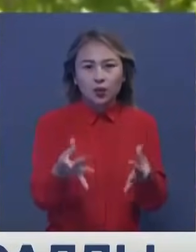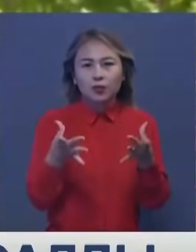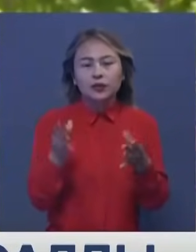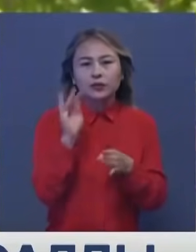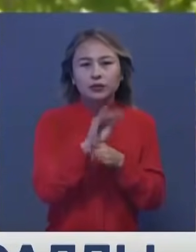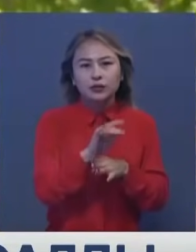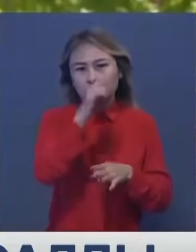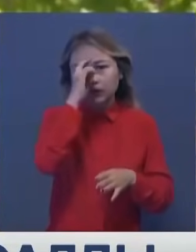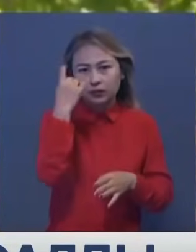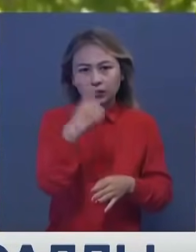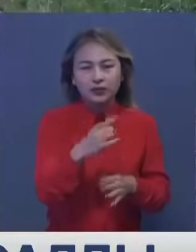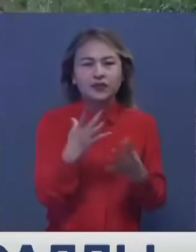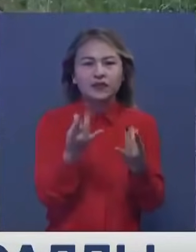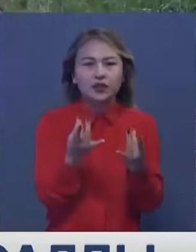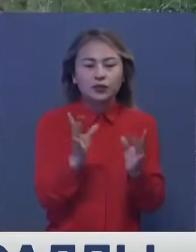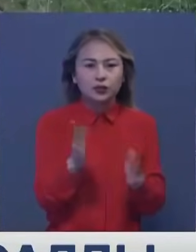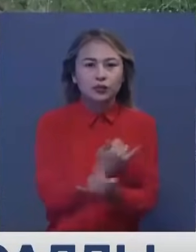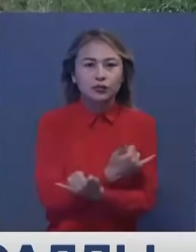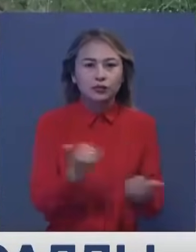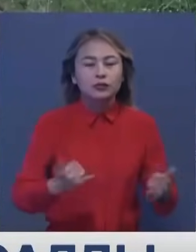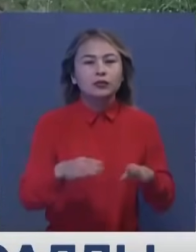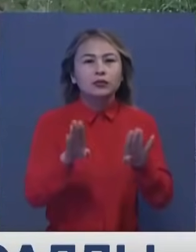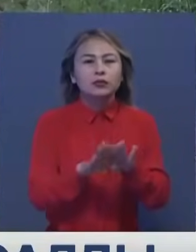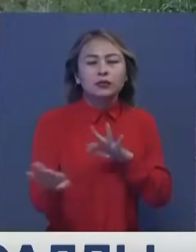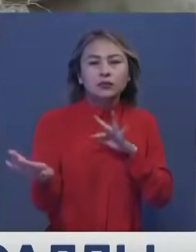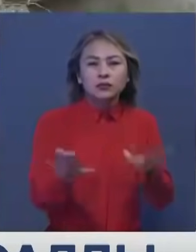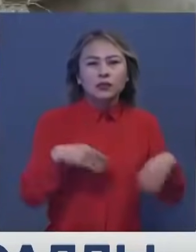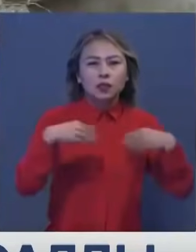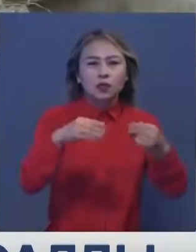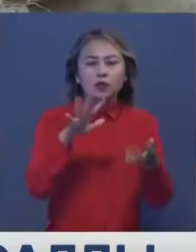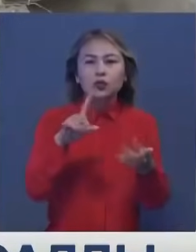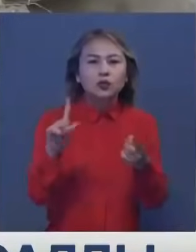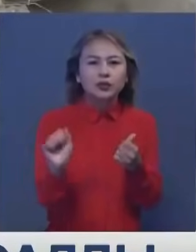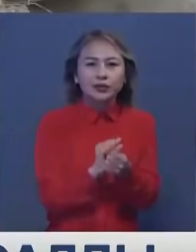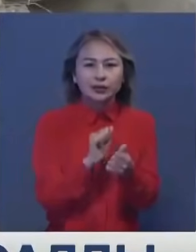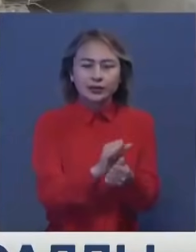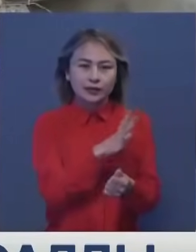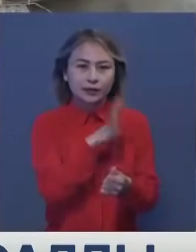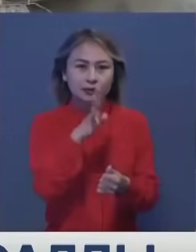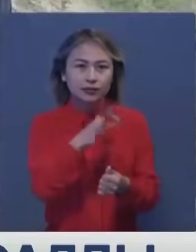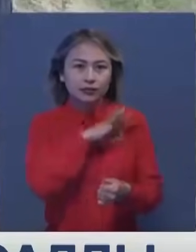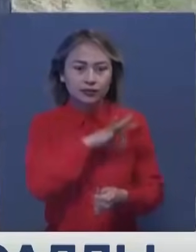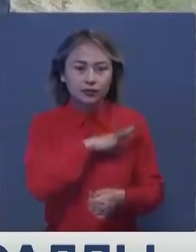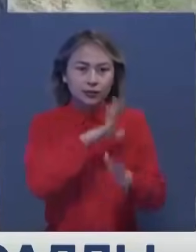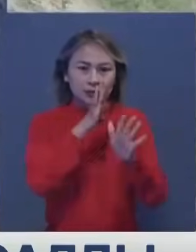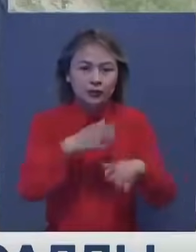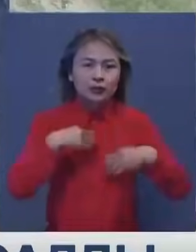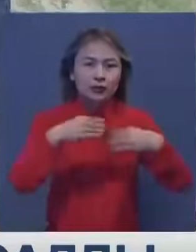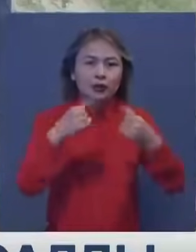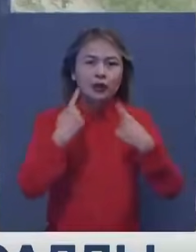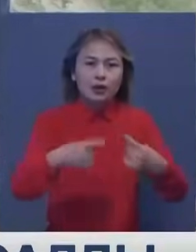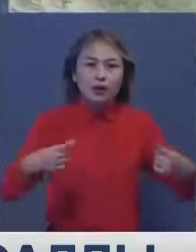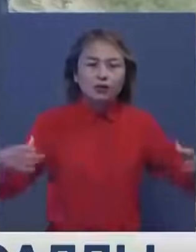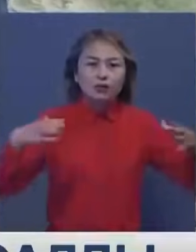Осындай ыстық кезде ылғалды беріп тұрады. Таубеткейдегі шаруалар егінді күйдірмеу үшін осындай әдісті пайдаланып жатса, Сырдарияның төменгі ағысындағы